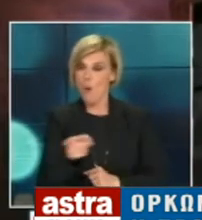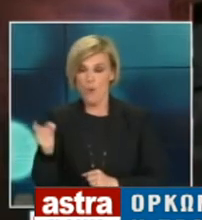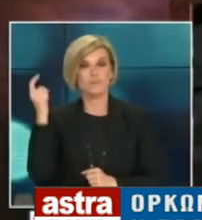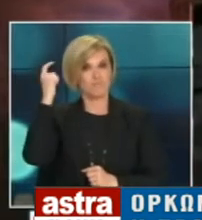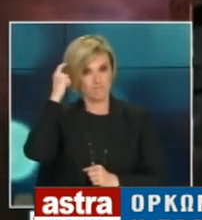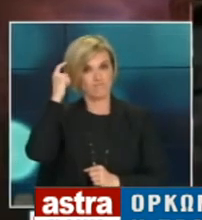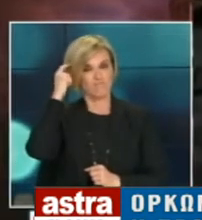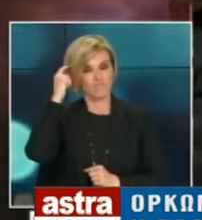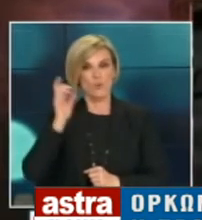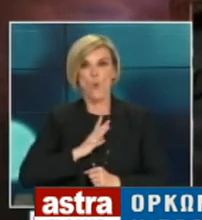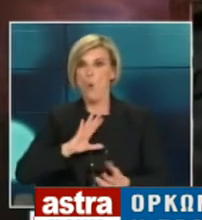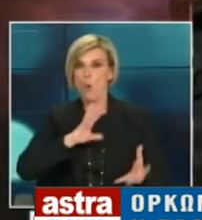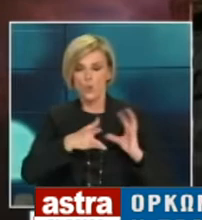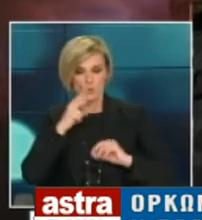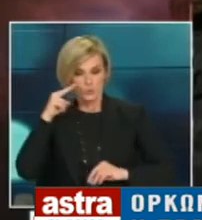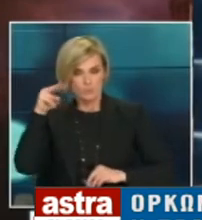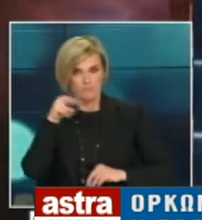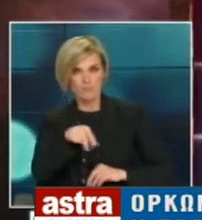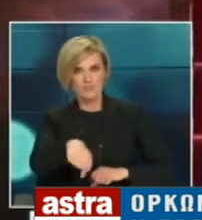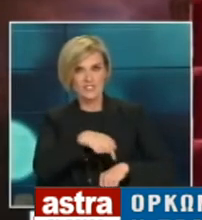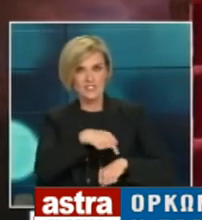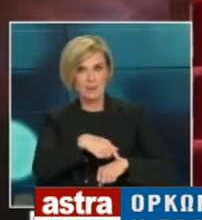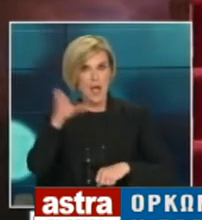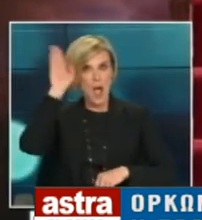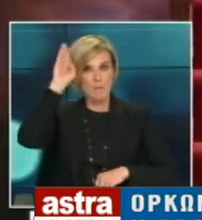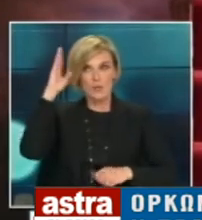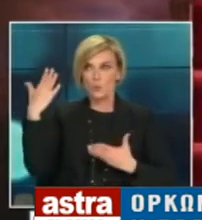ο κόσμος έχει τα μάτια του στραμμένα σε μας σήμερα.